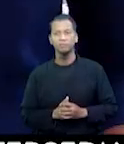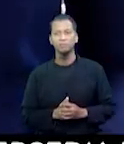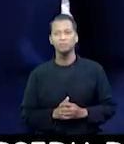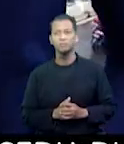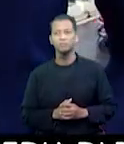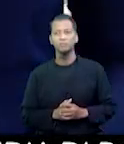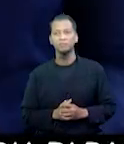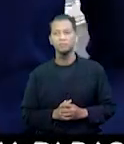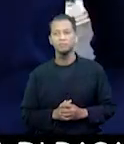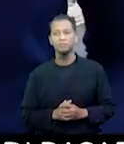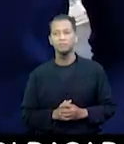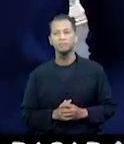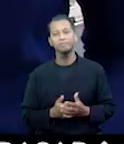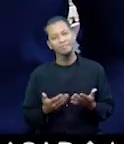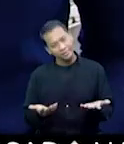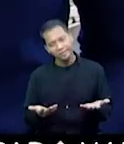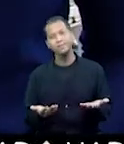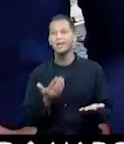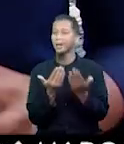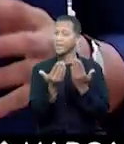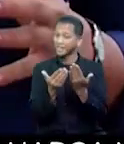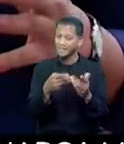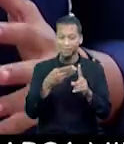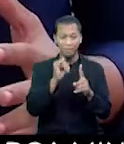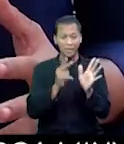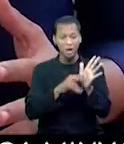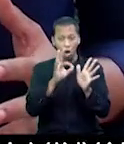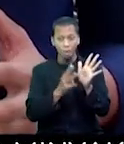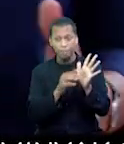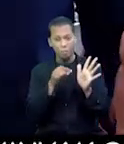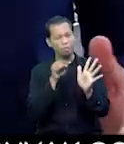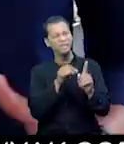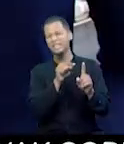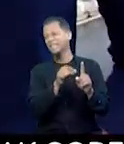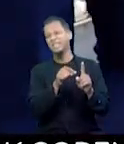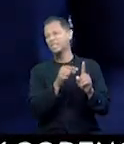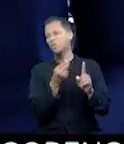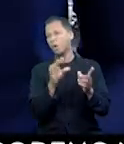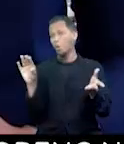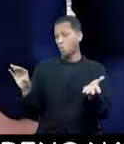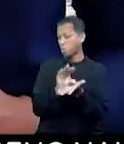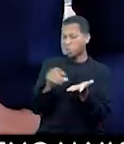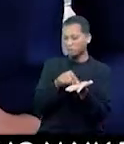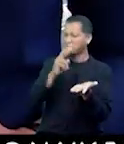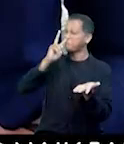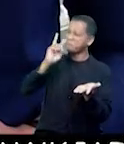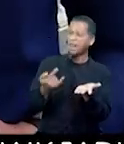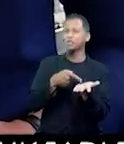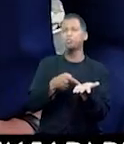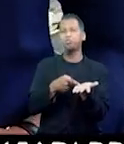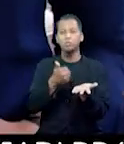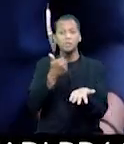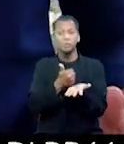Pemirsa, aplikasi trading binary option banyak menjanjikan adanya keuntungan yang tinggi. Tak heran bila binary option banyak dilirik oleh